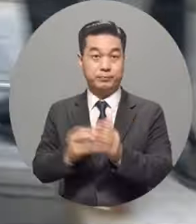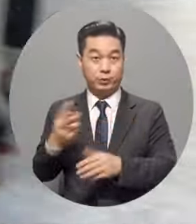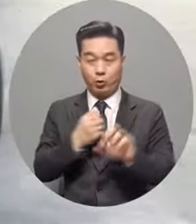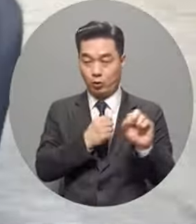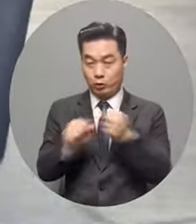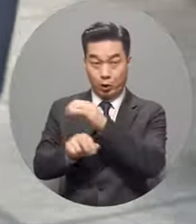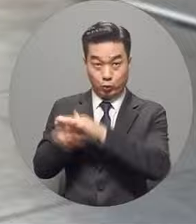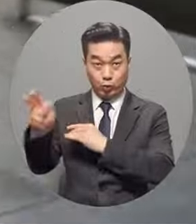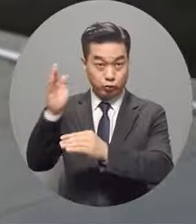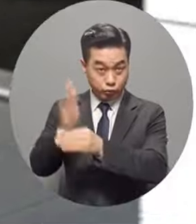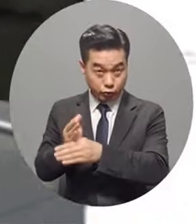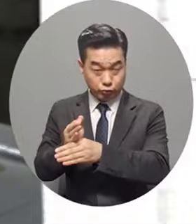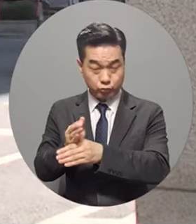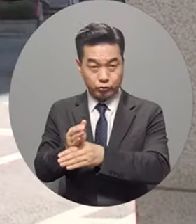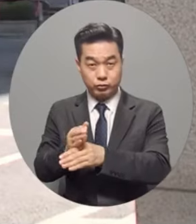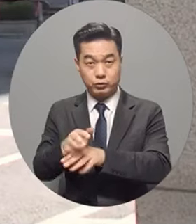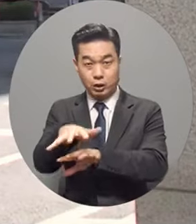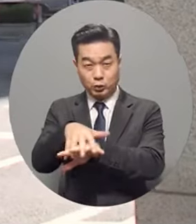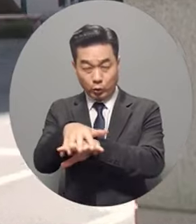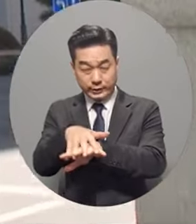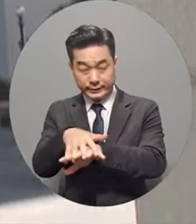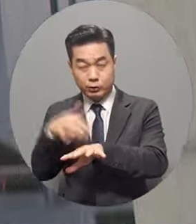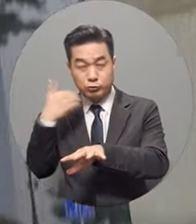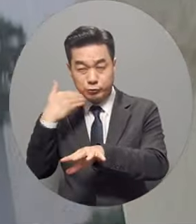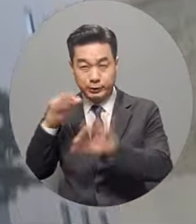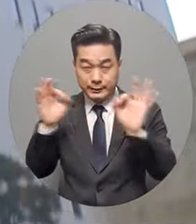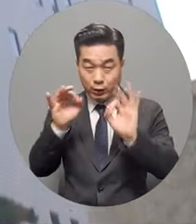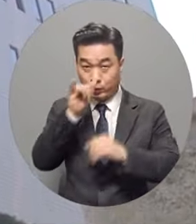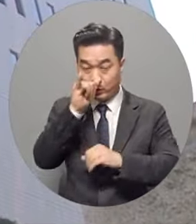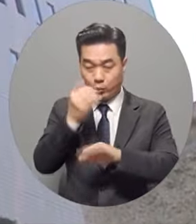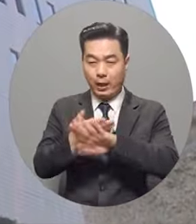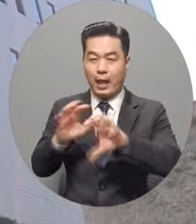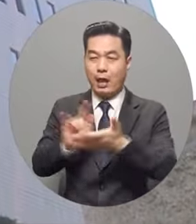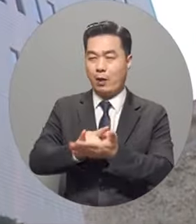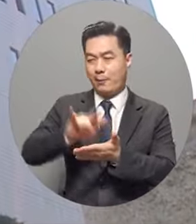중인 조직원을 추적하는 한편 해외로 도피한 조직원 1명에